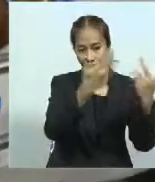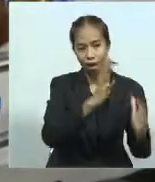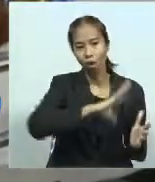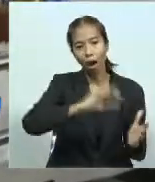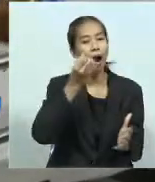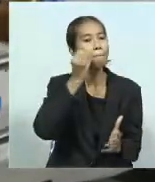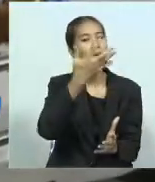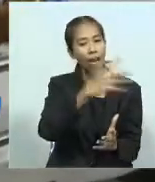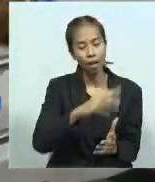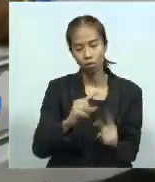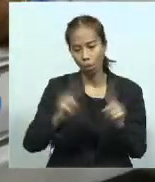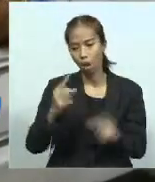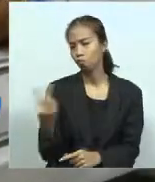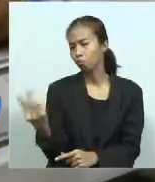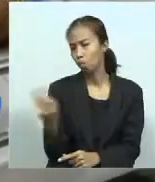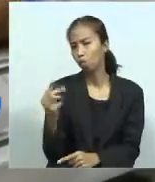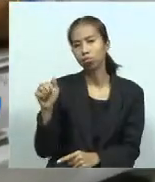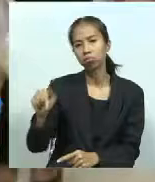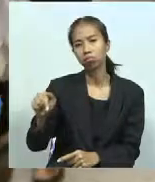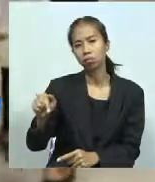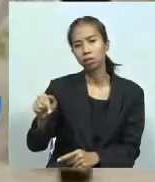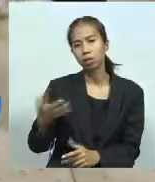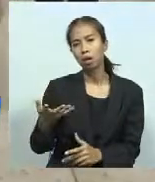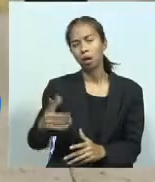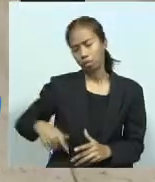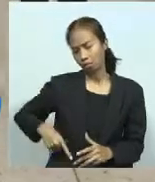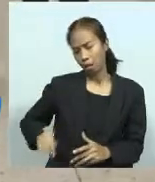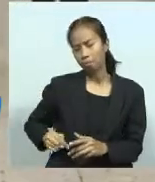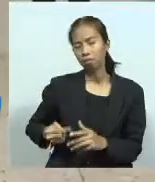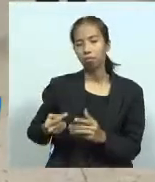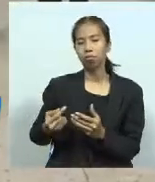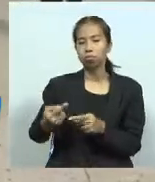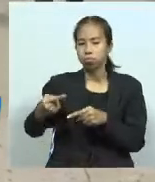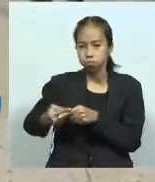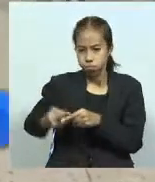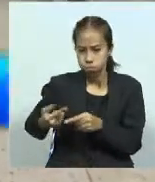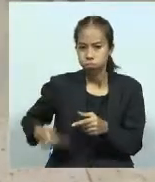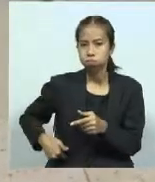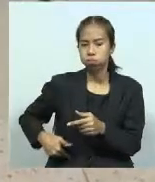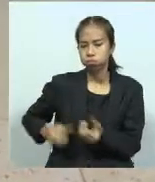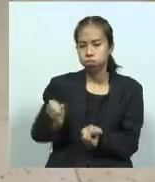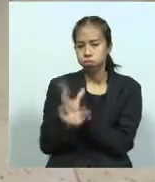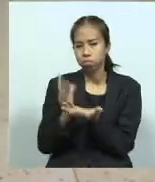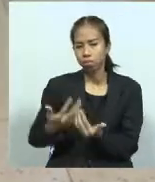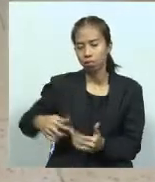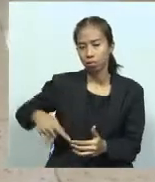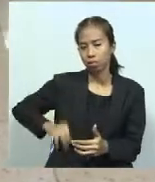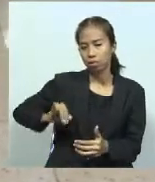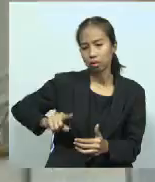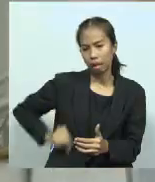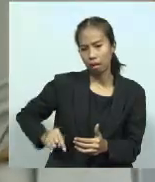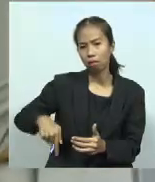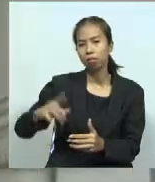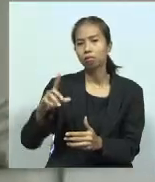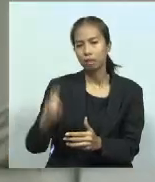านส่วนผู้ป่วยทั้งสองคนตอนนี้มีอาการตับอักเสบเอ็นไซม์ตับสูงขึ้นแล้วก็มีภาวะไตเสื่อมอีกด้วย